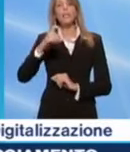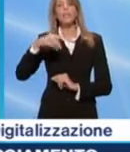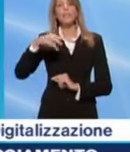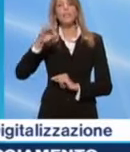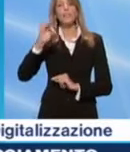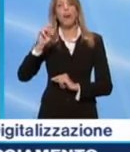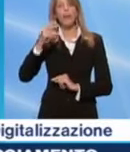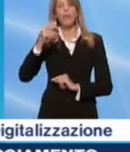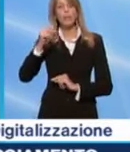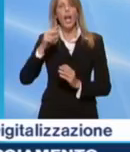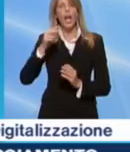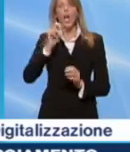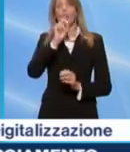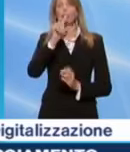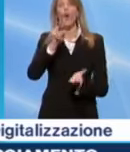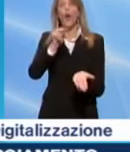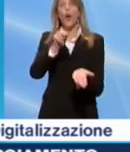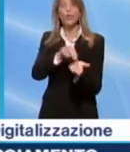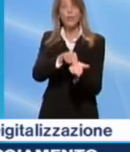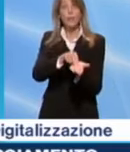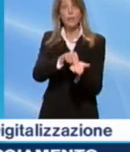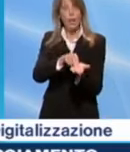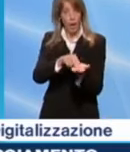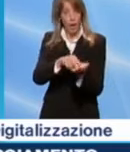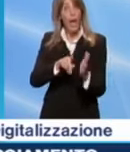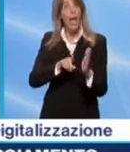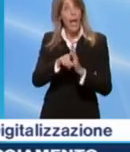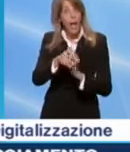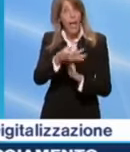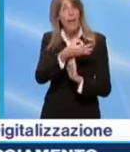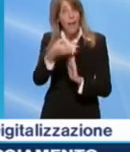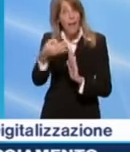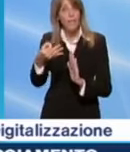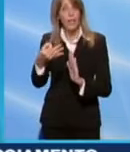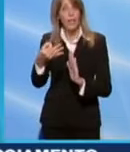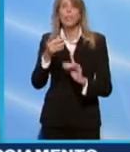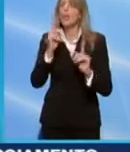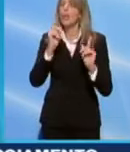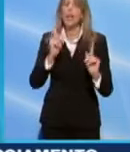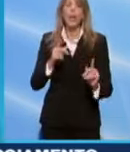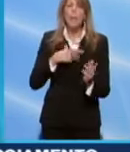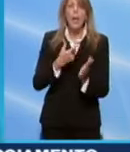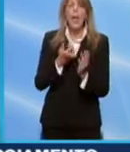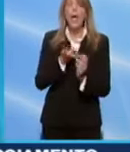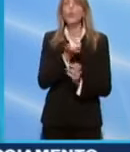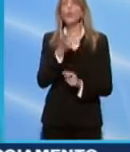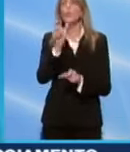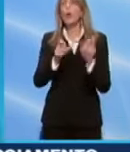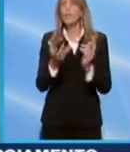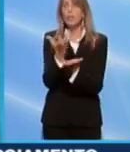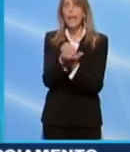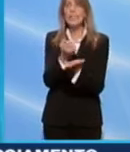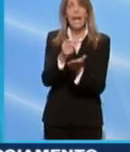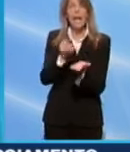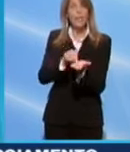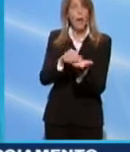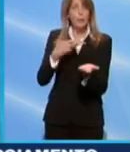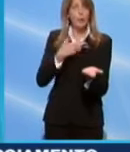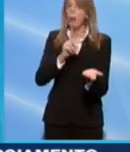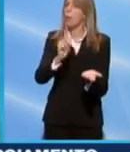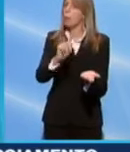le applicazioni di notifica sono efficaci a prescindere dal numero delle persone che la scaricano. La citata soglia